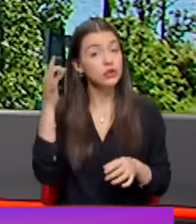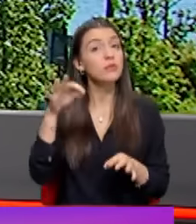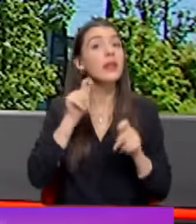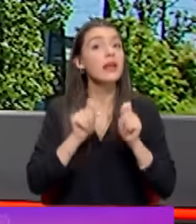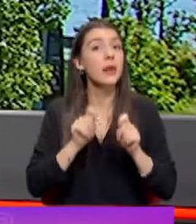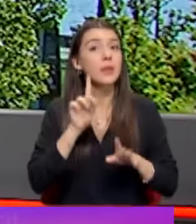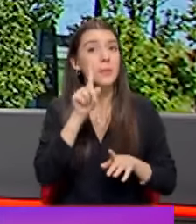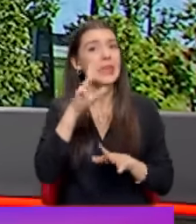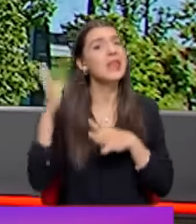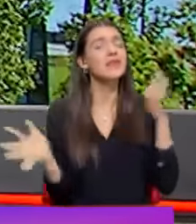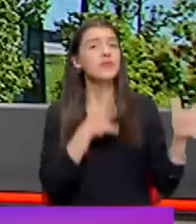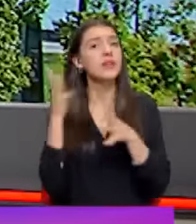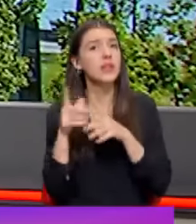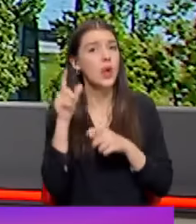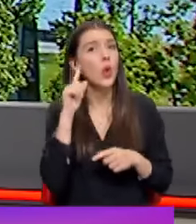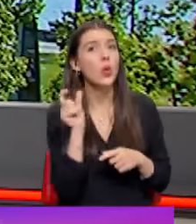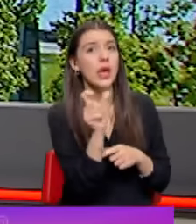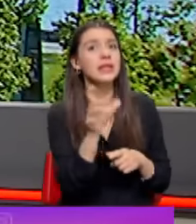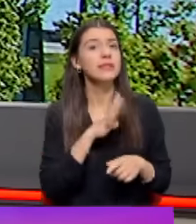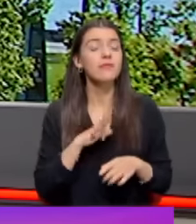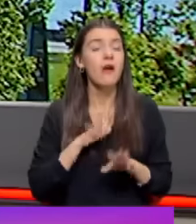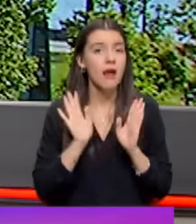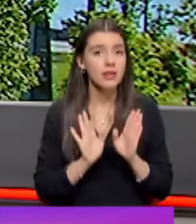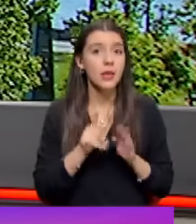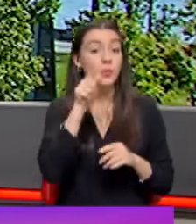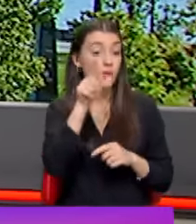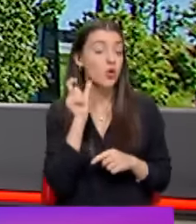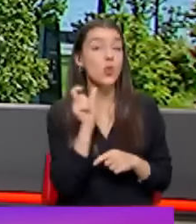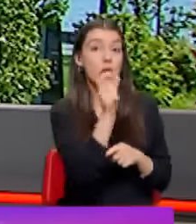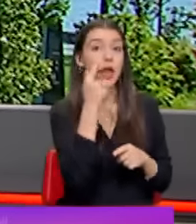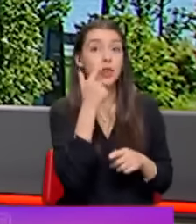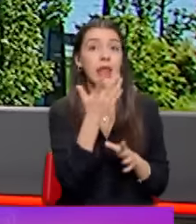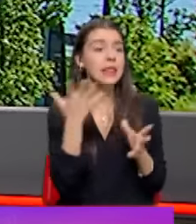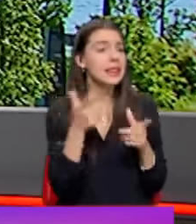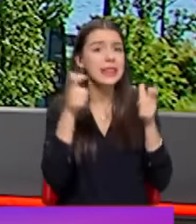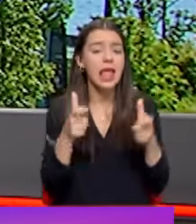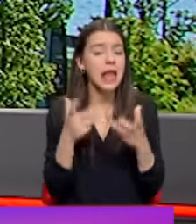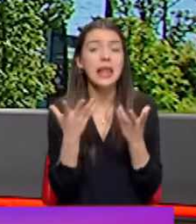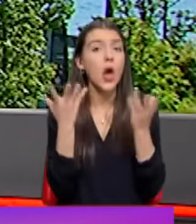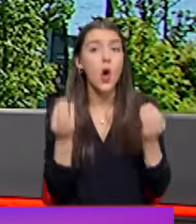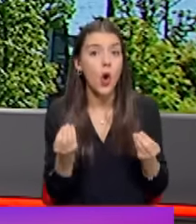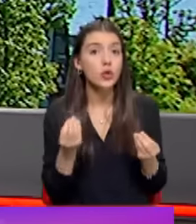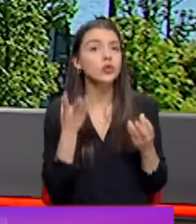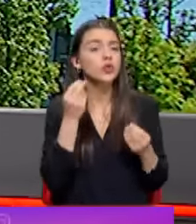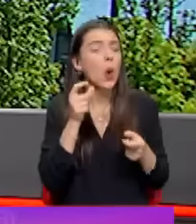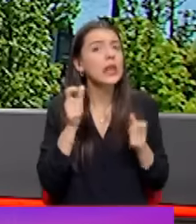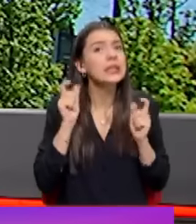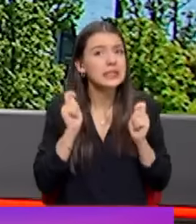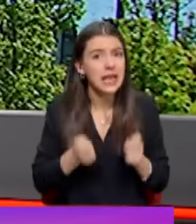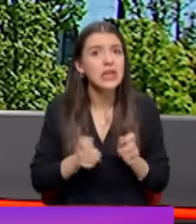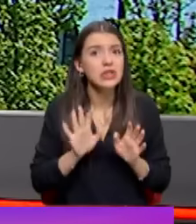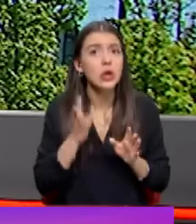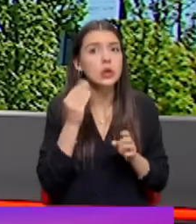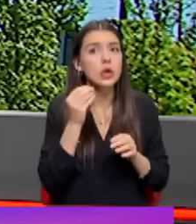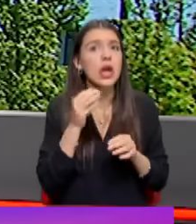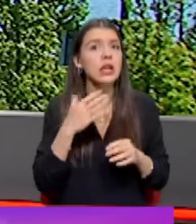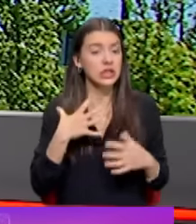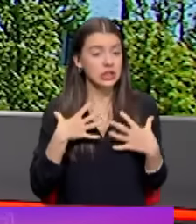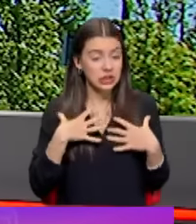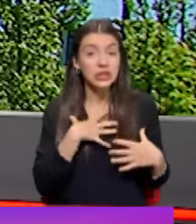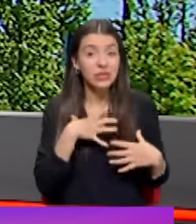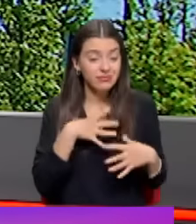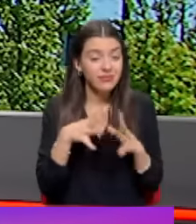Bir fırtına uyarısı. O uyarıya istinaden nerede ne yaşandı? Çok ciddi can kayıpları değil ama